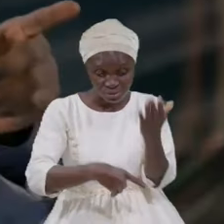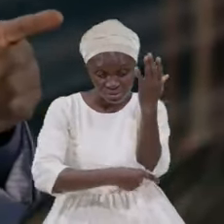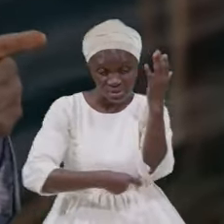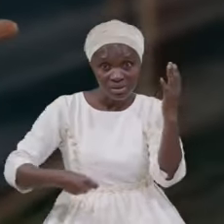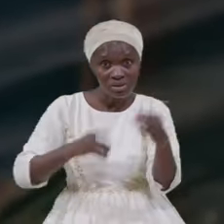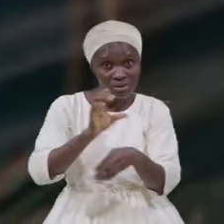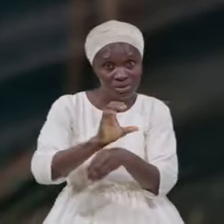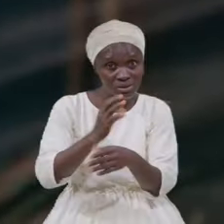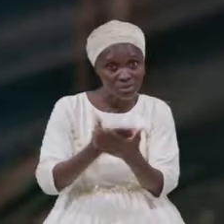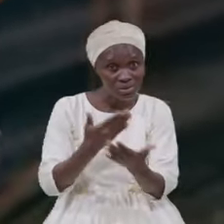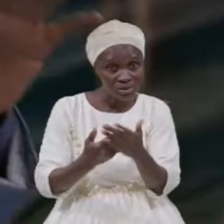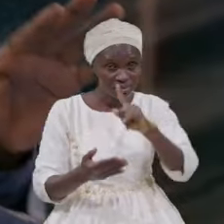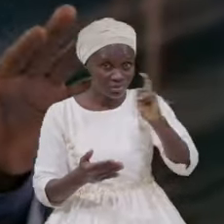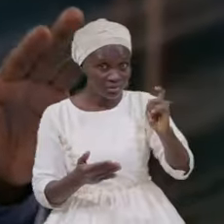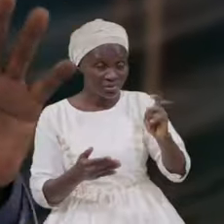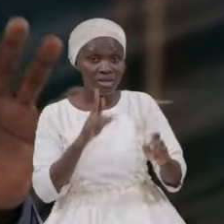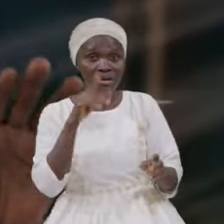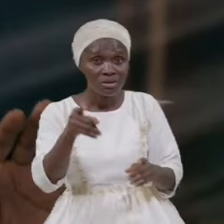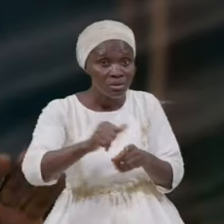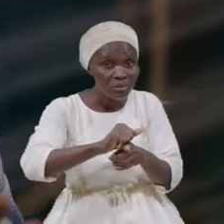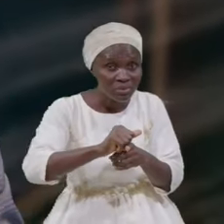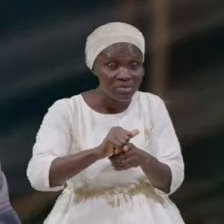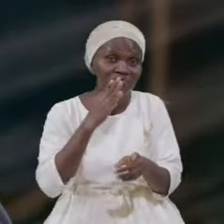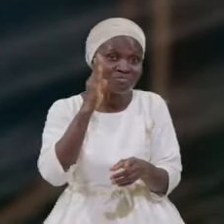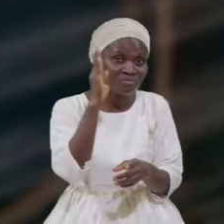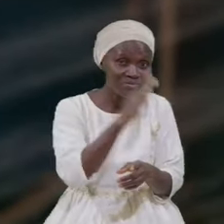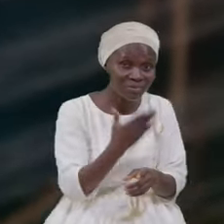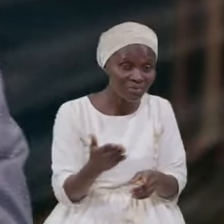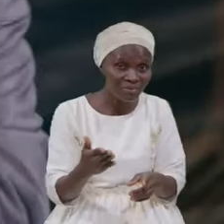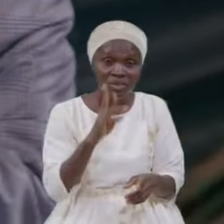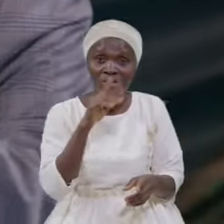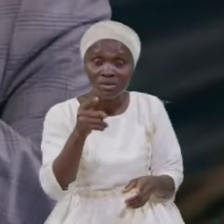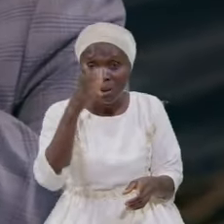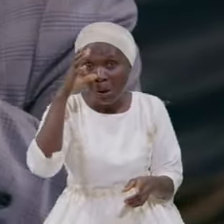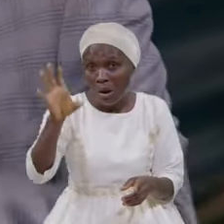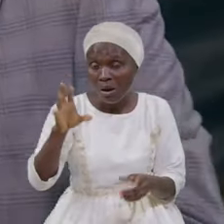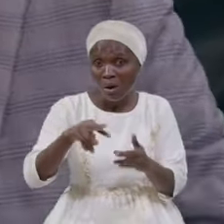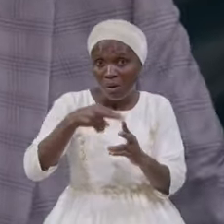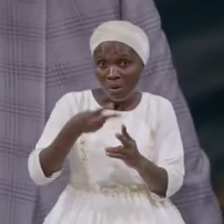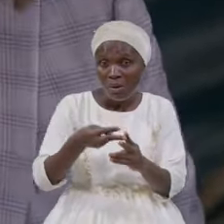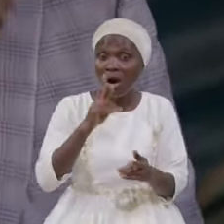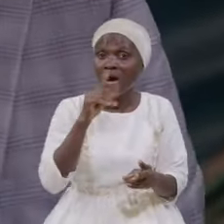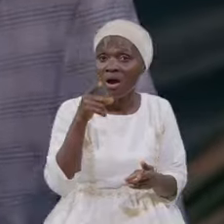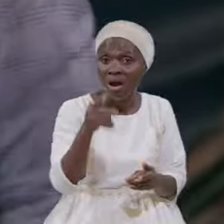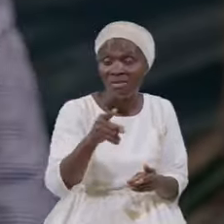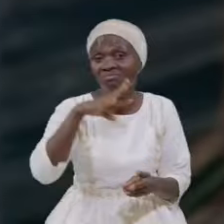corromps? Est-ce que tu te souilles avec ces jeunes filles autour de toi? Le jeûne ne